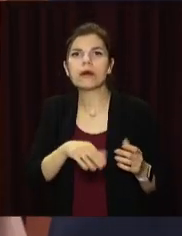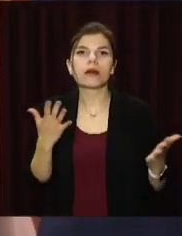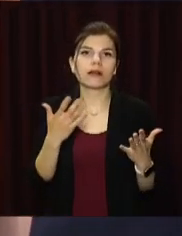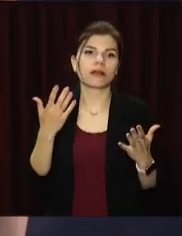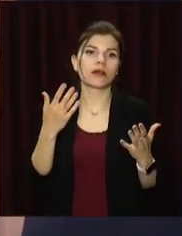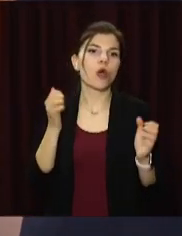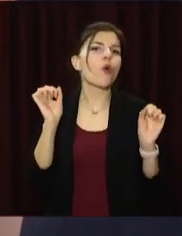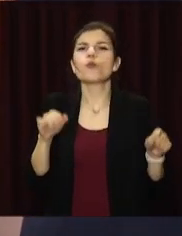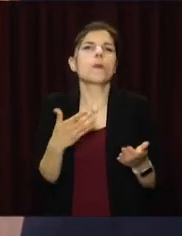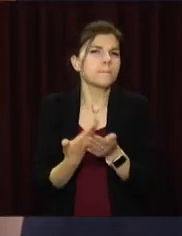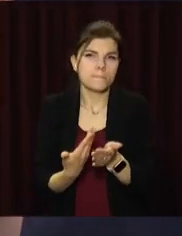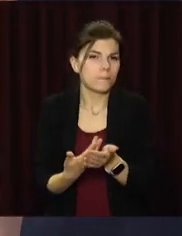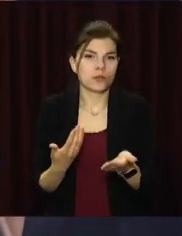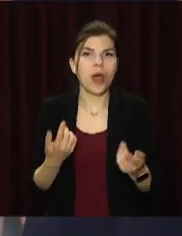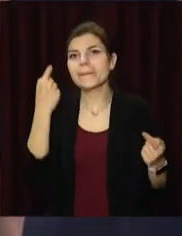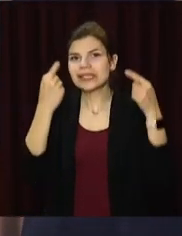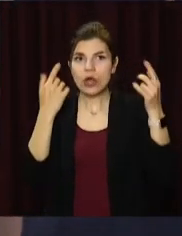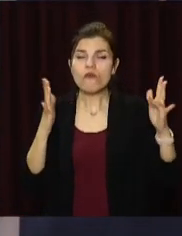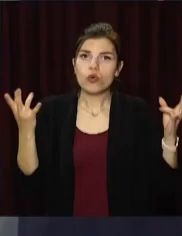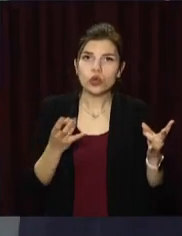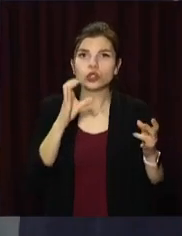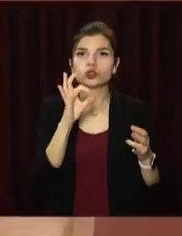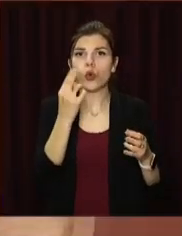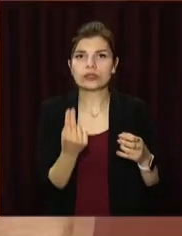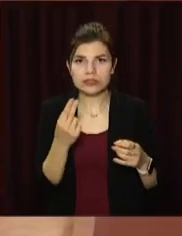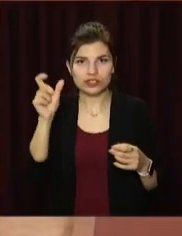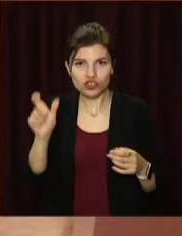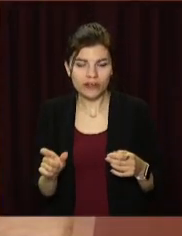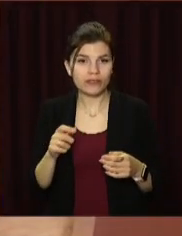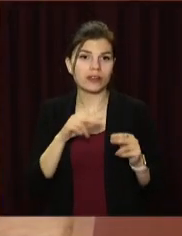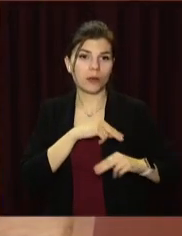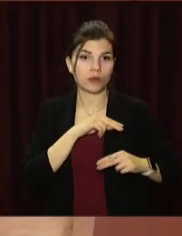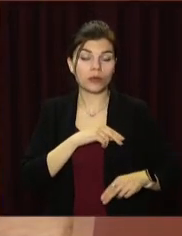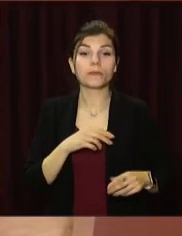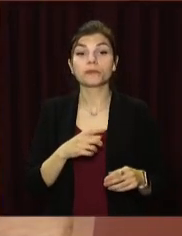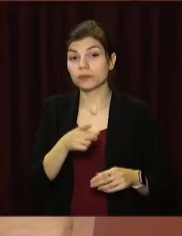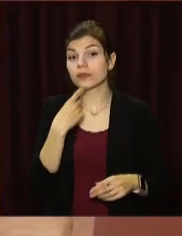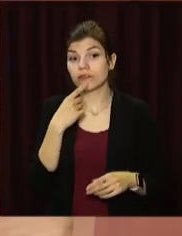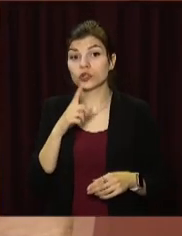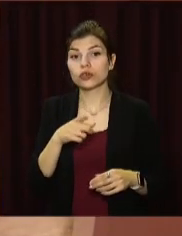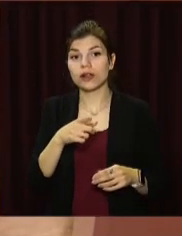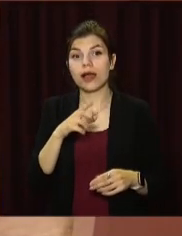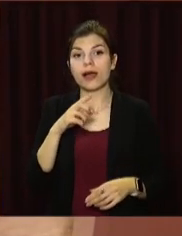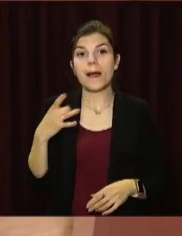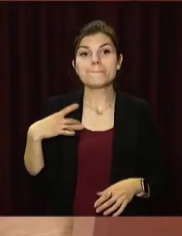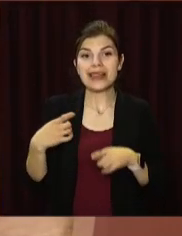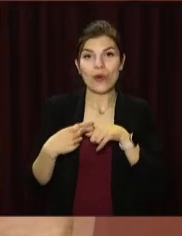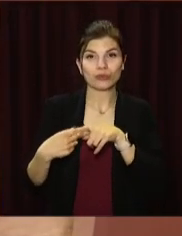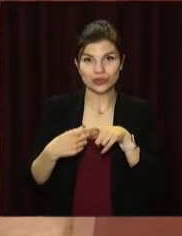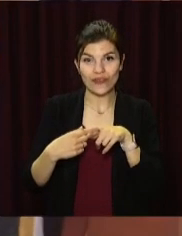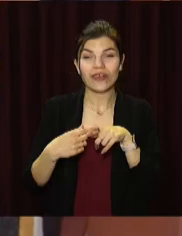потребують. Це можуть бути психологи, соціологи. На урочистостях міський голова Кам'янського Андрій Білоусов